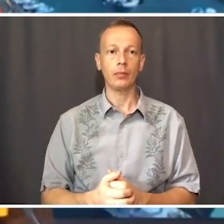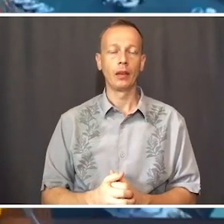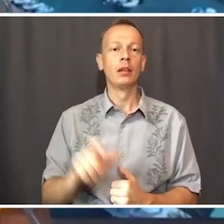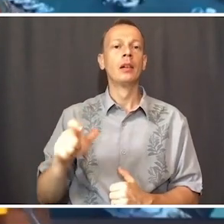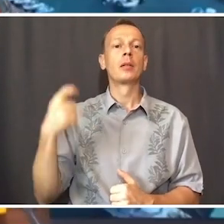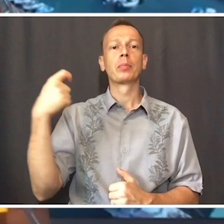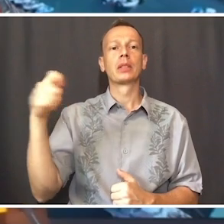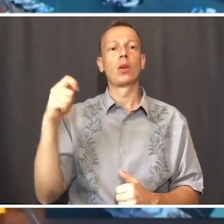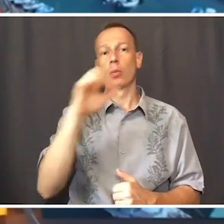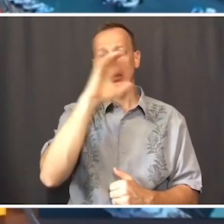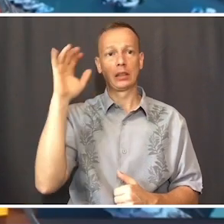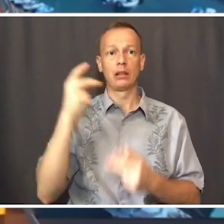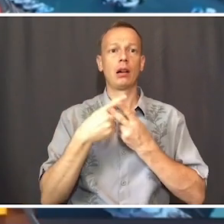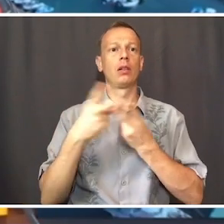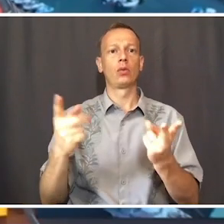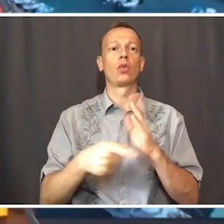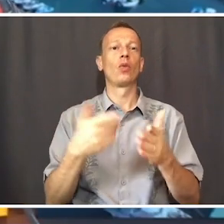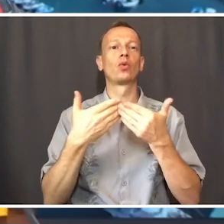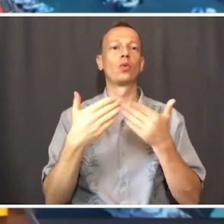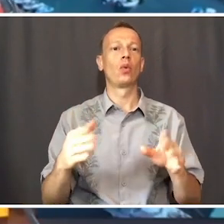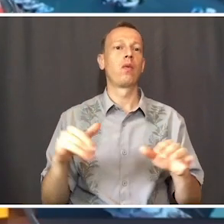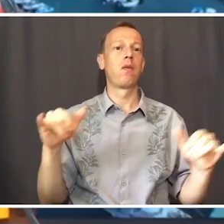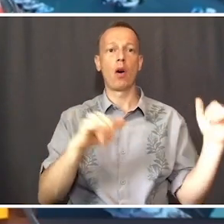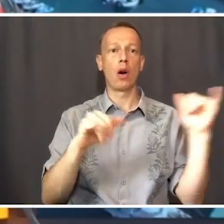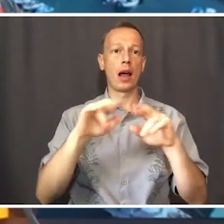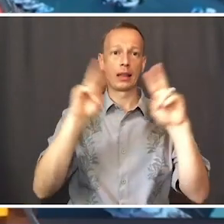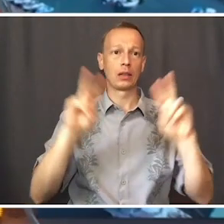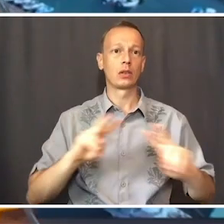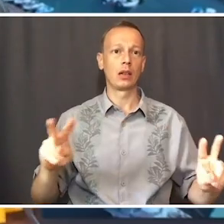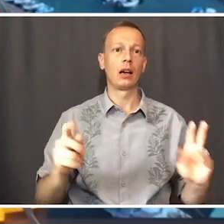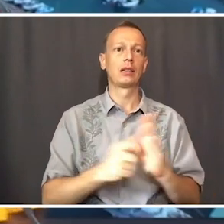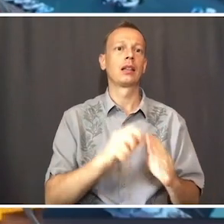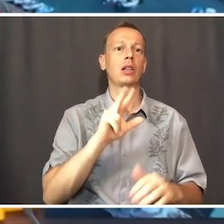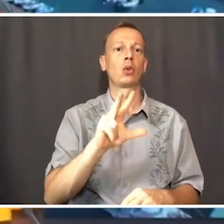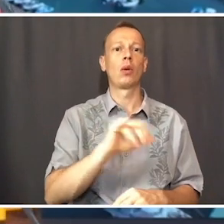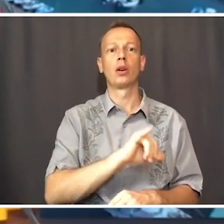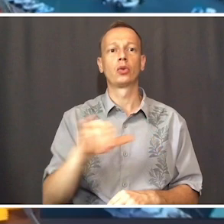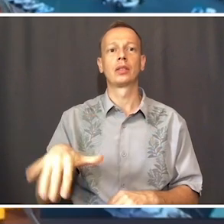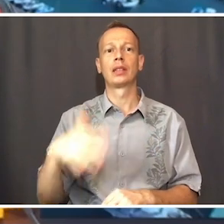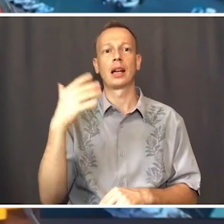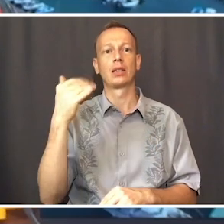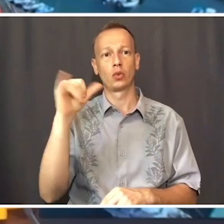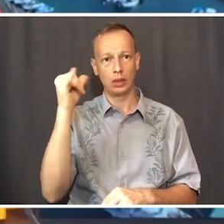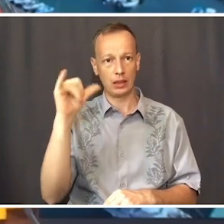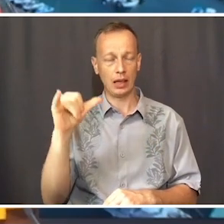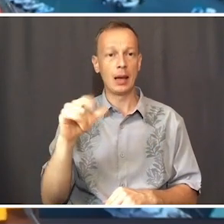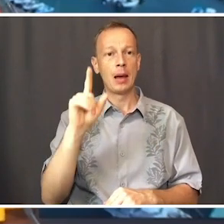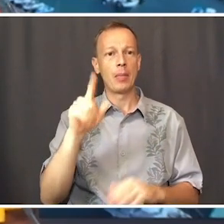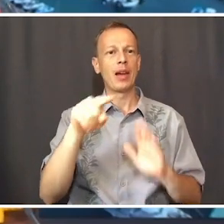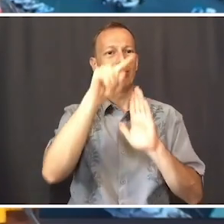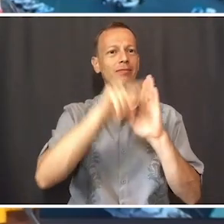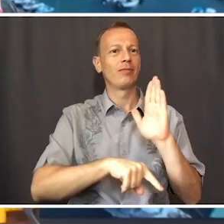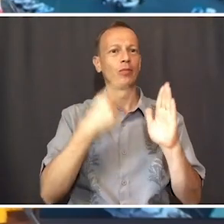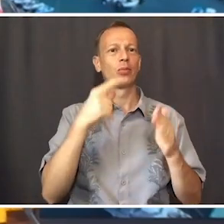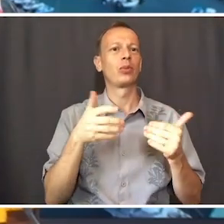la réouverture des vols internationaux à partir du 3 jusqu'au 15 juillet, tout en respectant les gestes barrières. Un test doit être réalisé